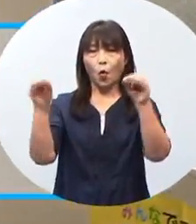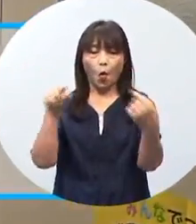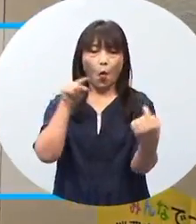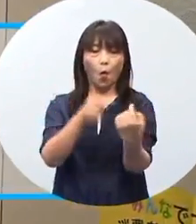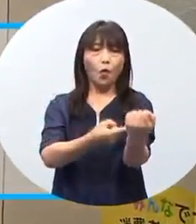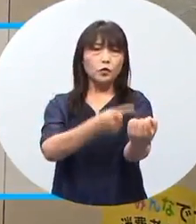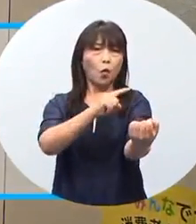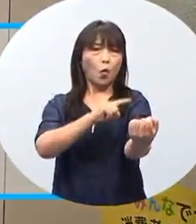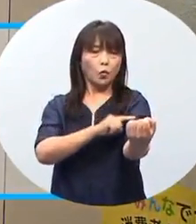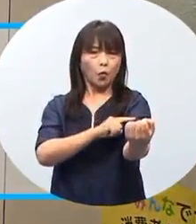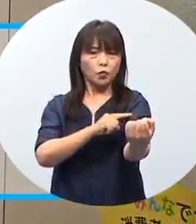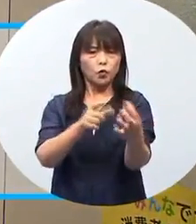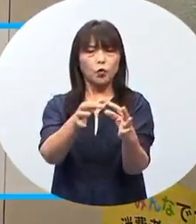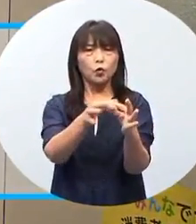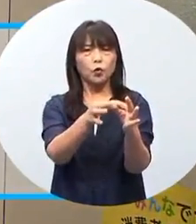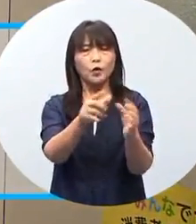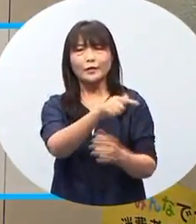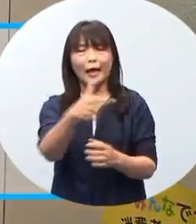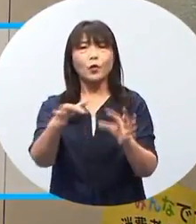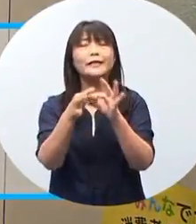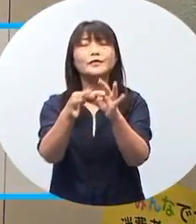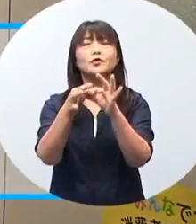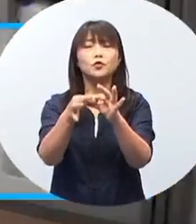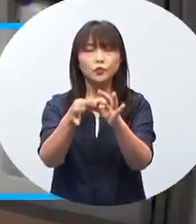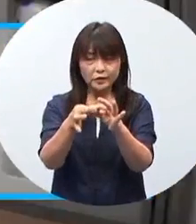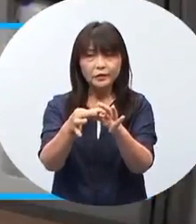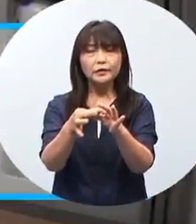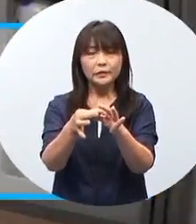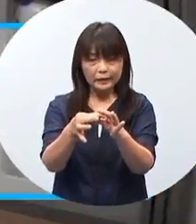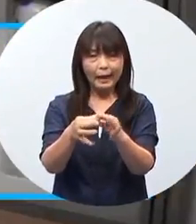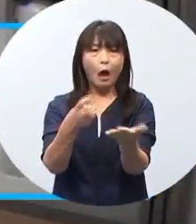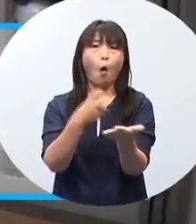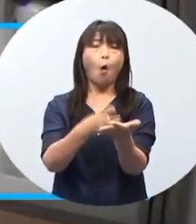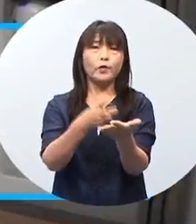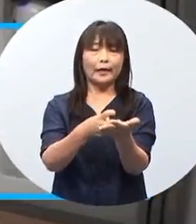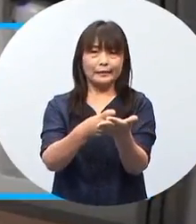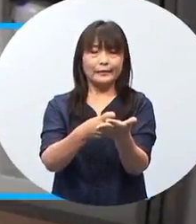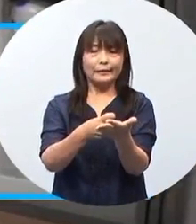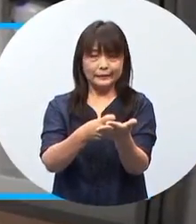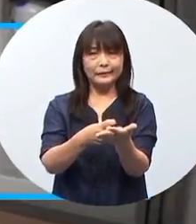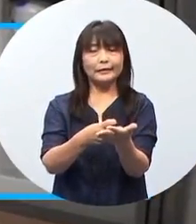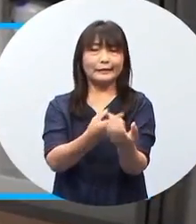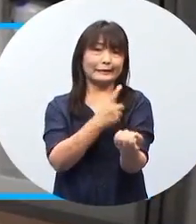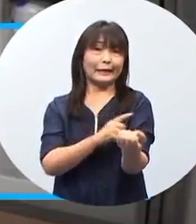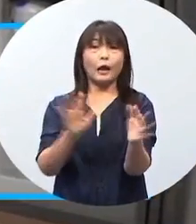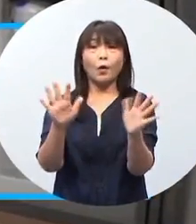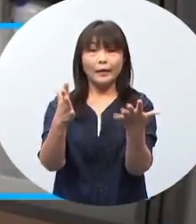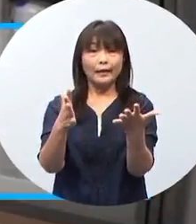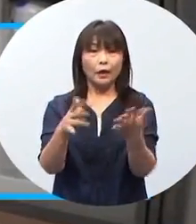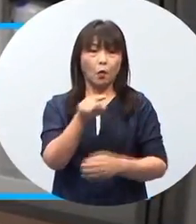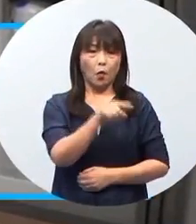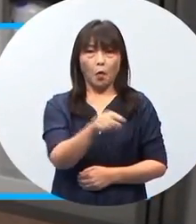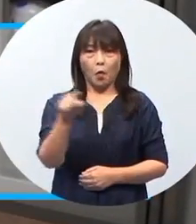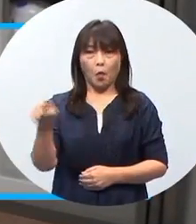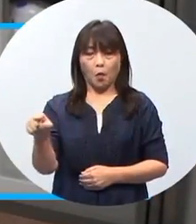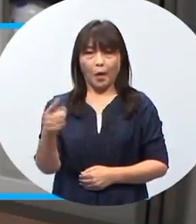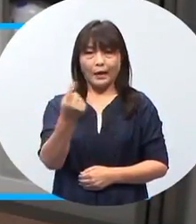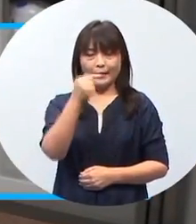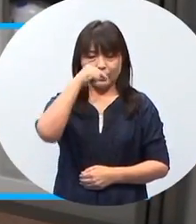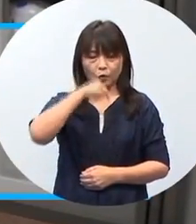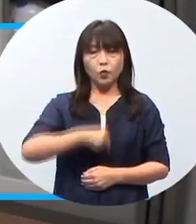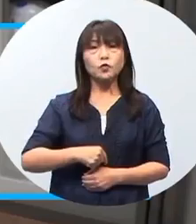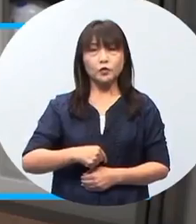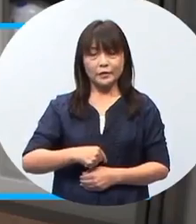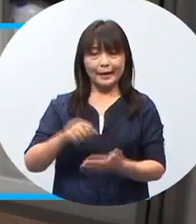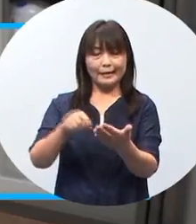場所。法的な強制力はないのですが、相談者と事業者の双方が納得して実行される結論を探